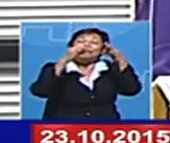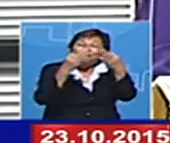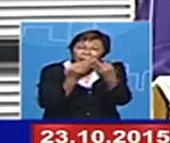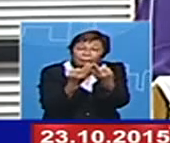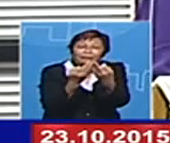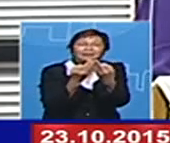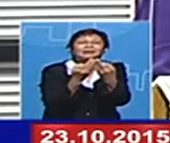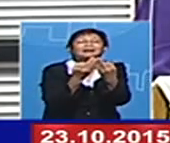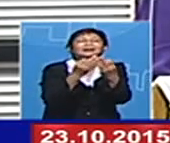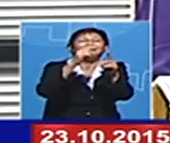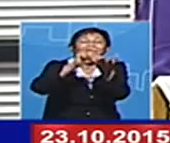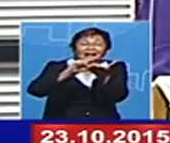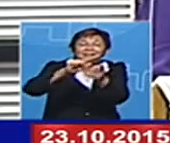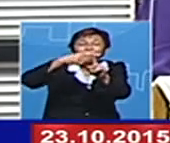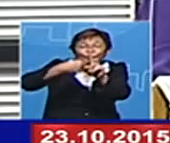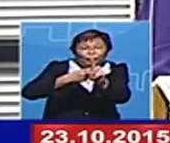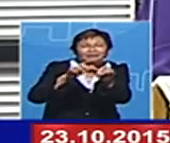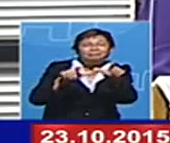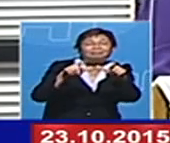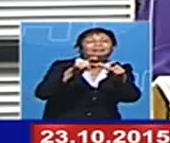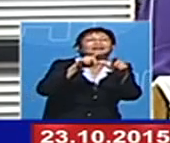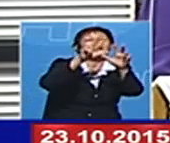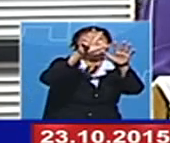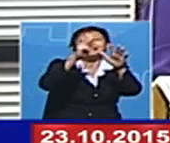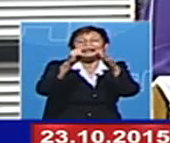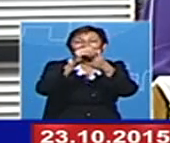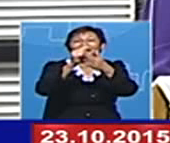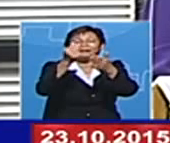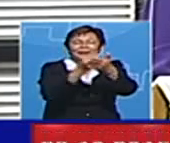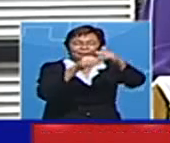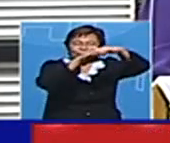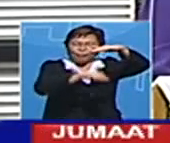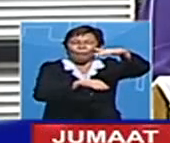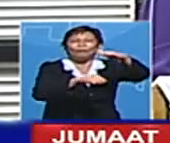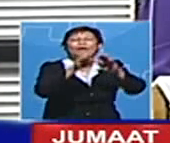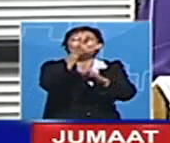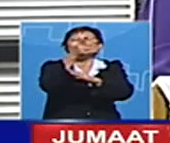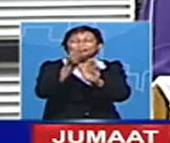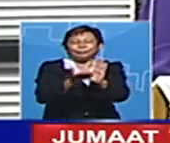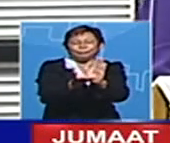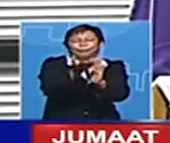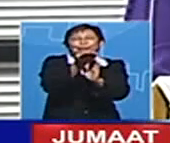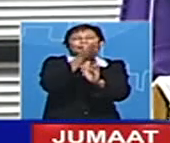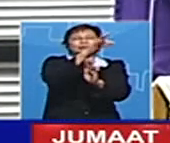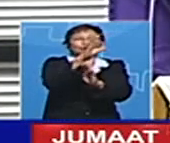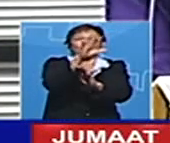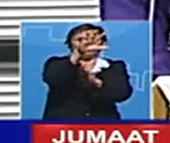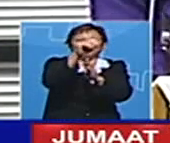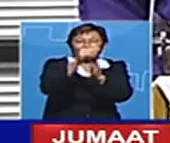berpendapatan bulanan r000 ke bawah brm ditingkatkan daripada